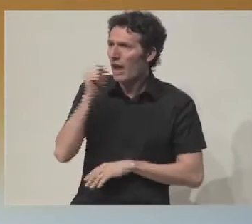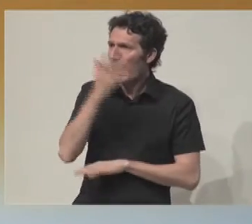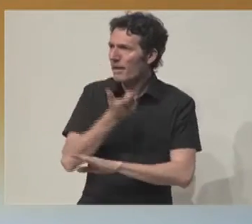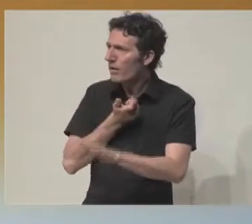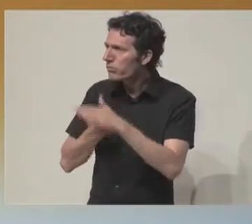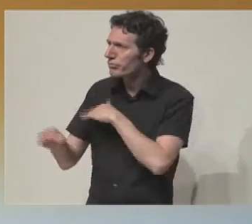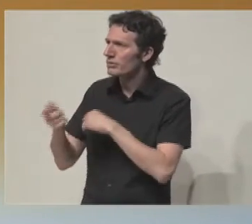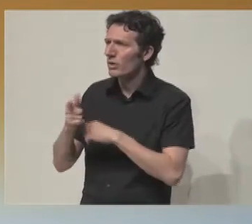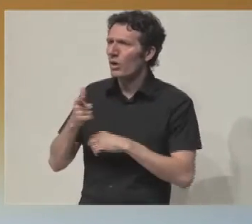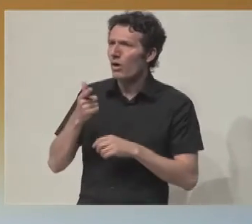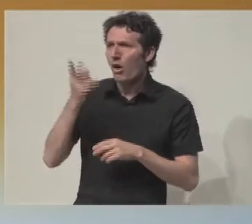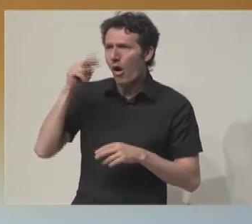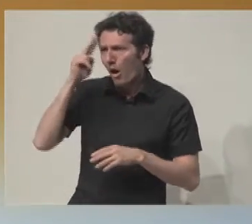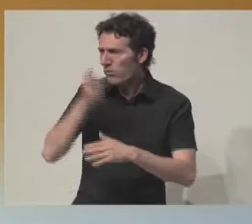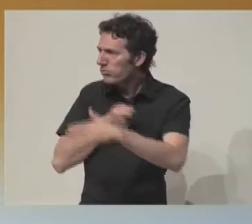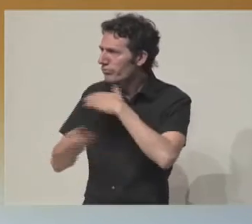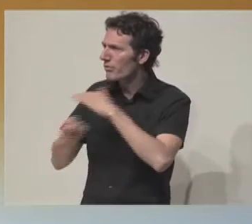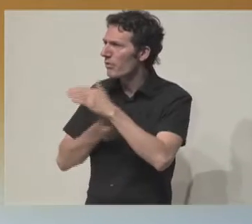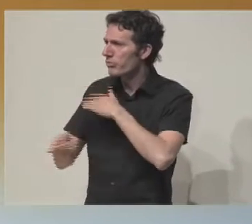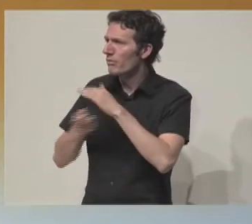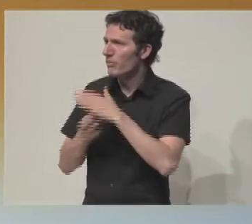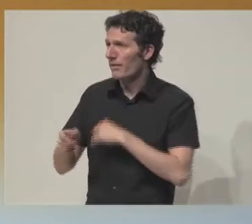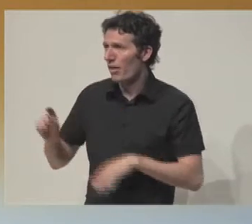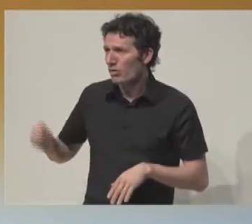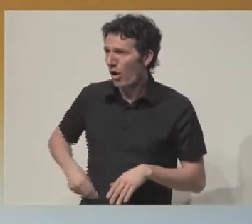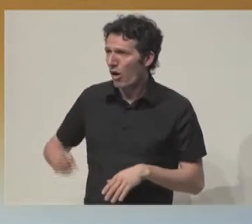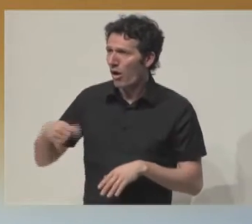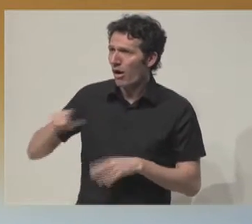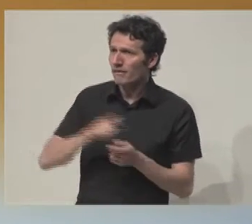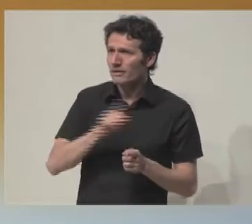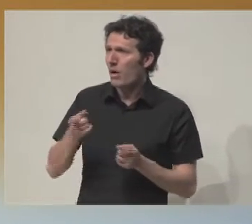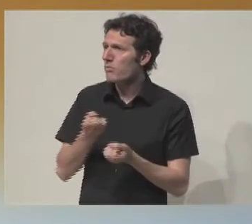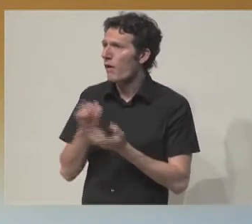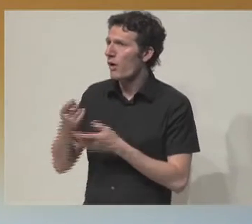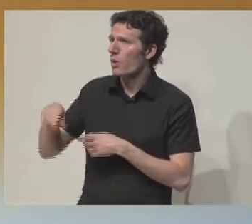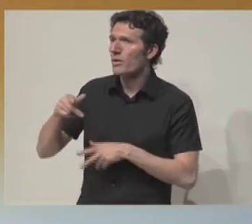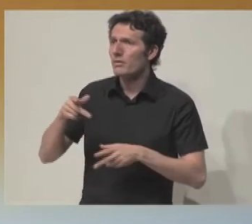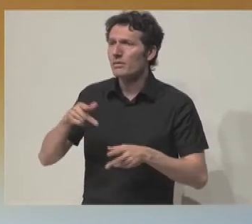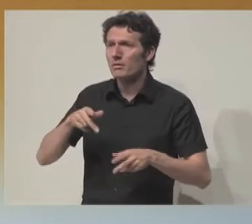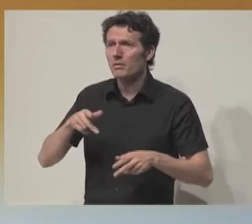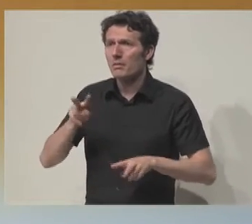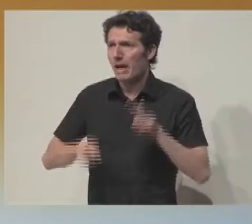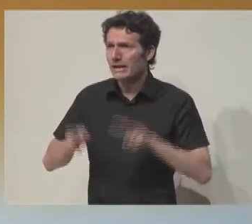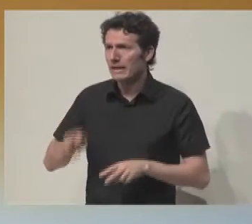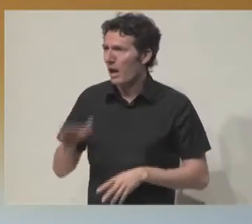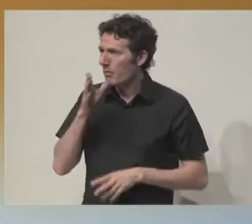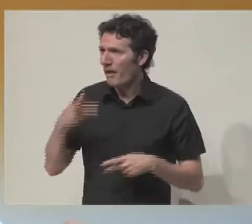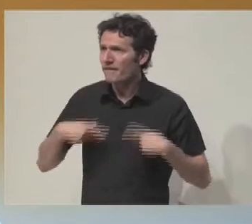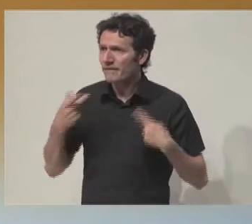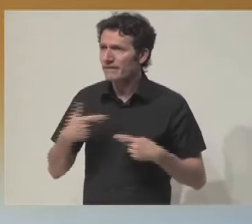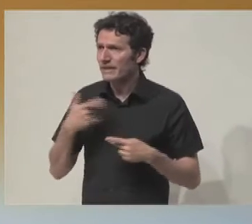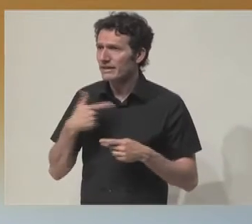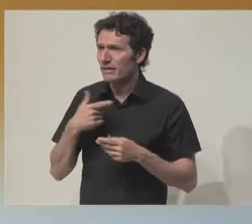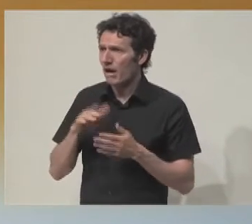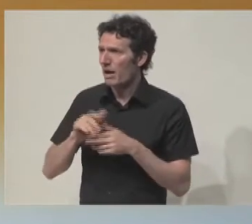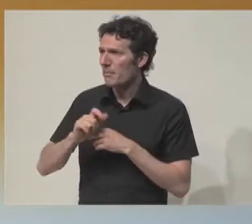ou que donne l'union européenne a tort qui font que les paysans de chez nous ne peuvent pas vivre et qui tuent à coup